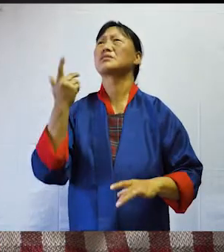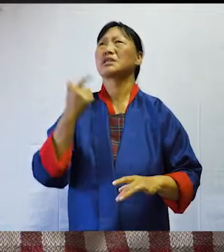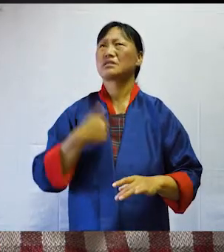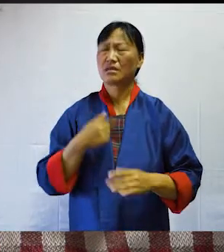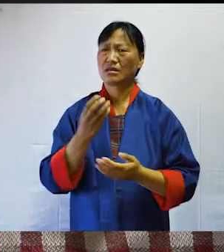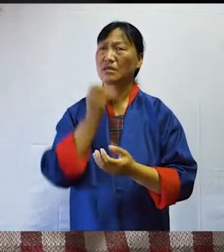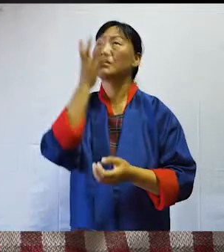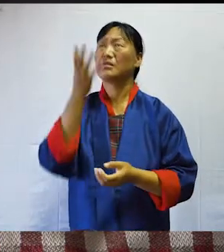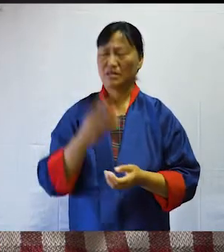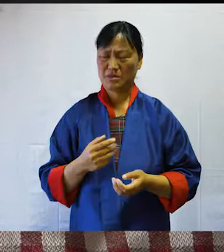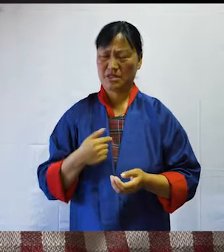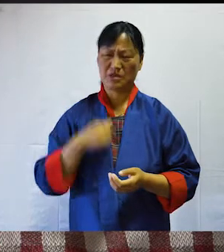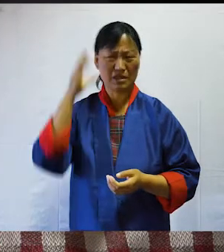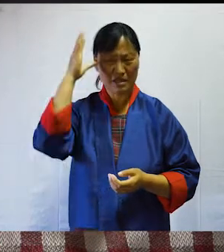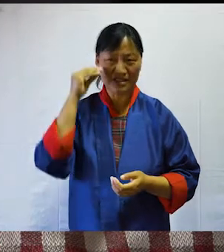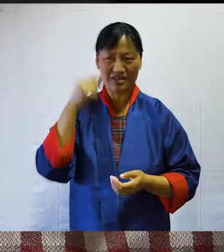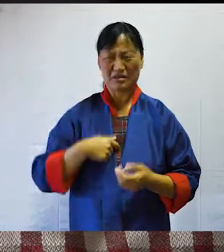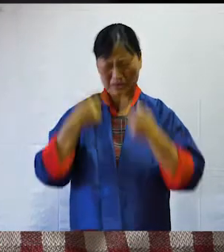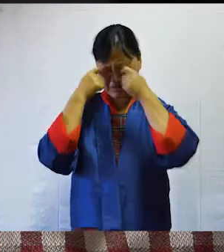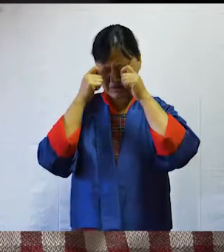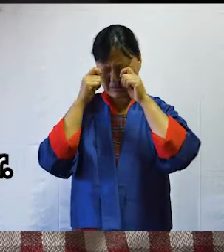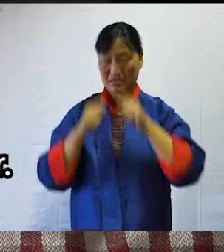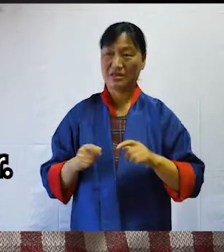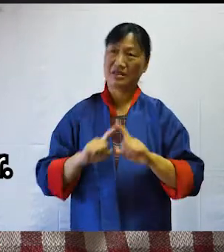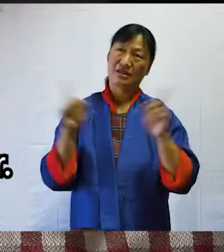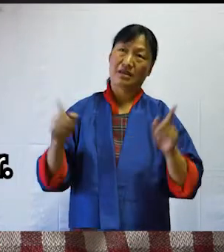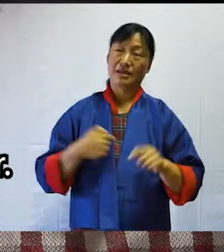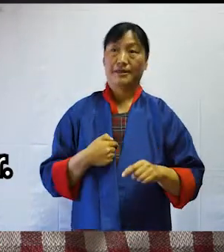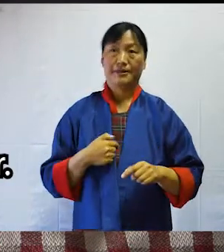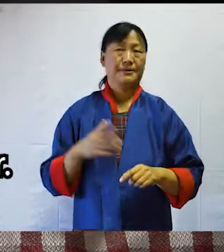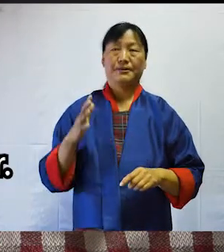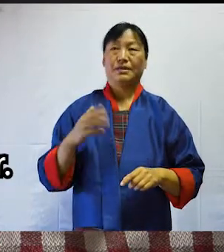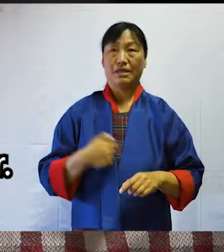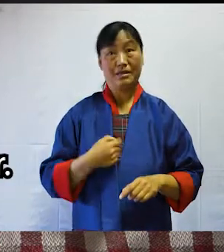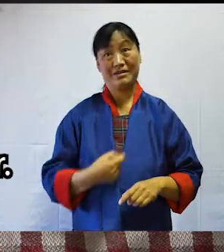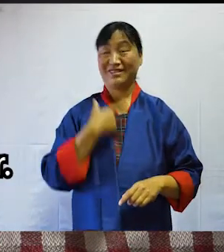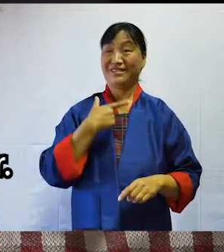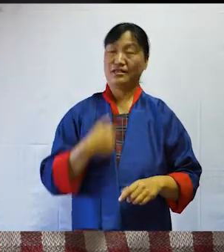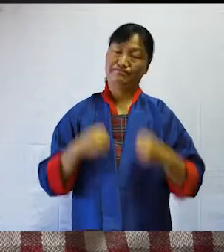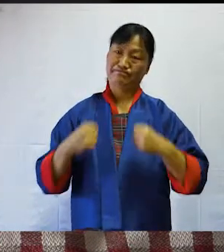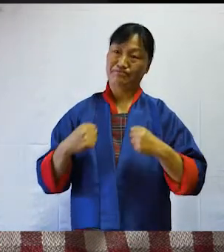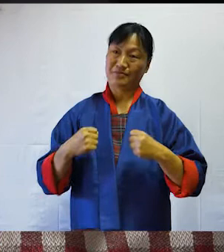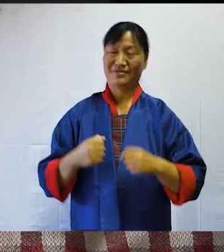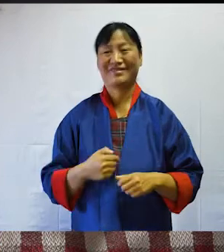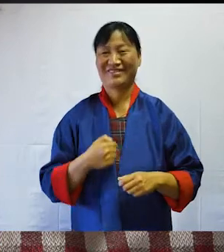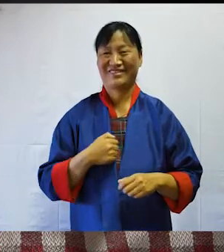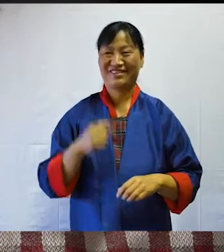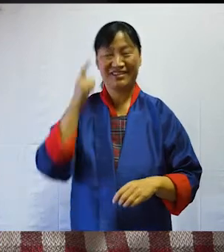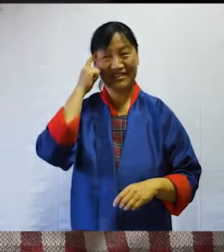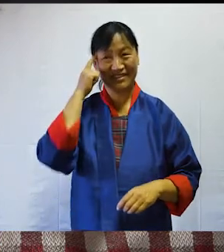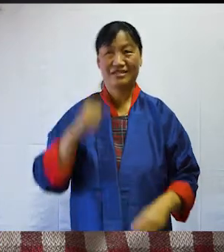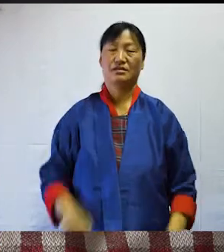होला के पाप गरेँ त्यति बेला अलिक बुद्धि पनि कम्ती थियो पुरा रुन्थेँ अन्त तर पनि यही लाग्थ्यो होइन मेरो नानी जाति हुन्छ यस्तै लाइफ लङ त यस्तै